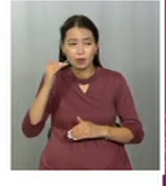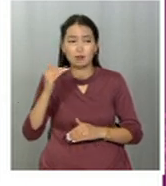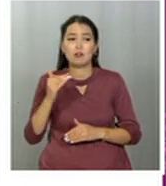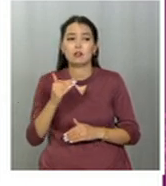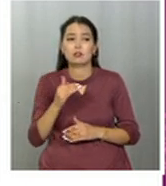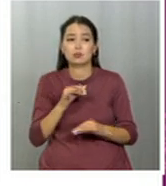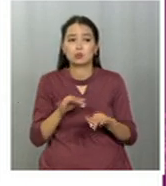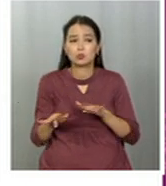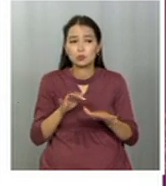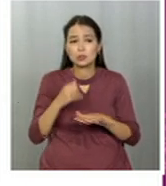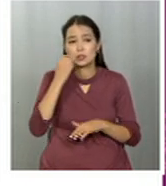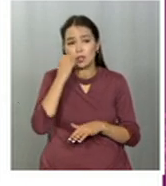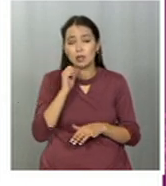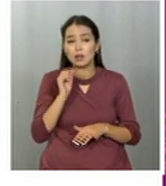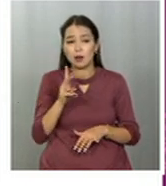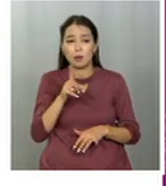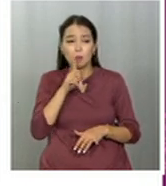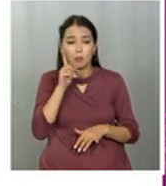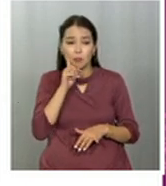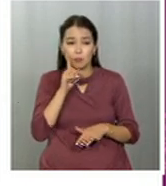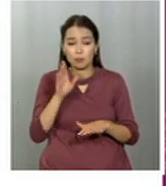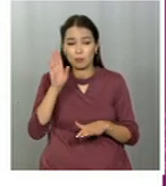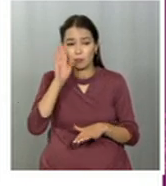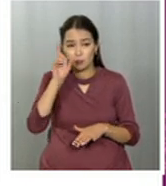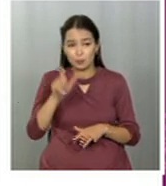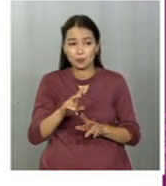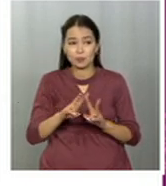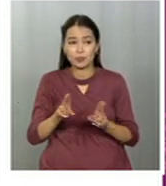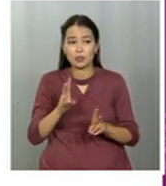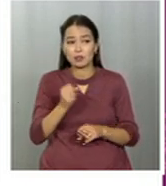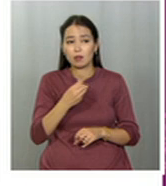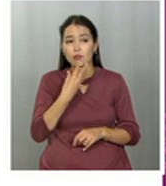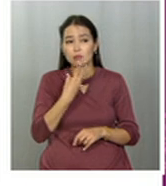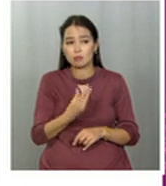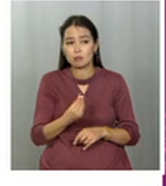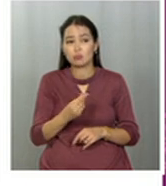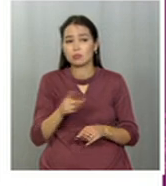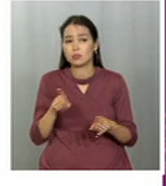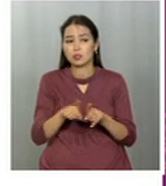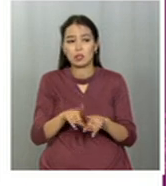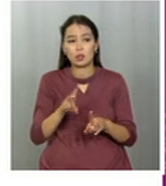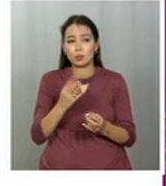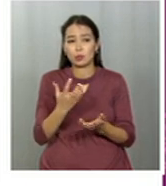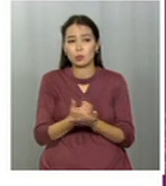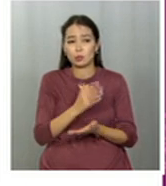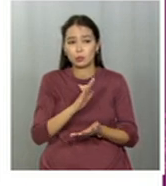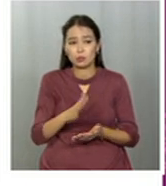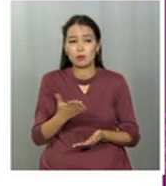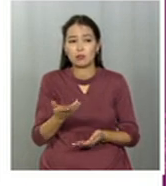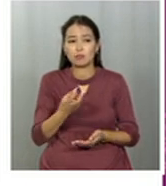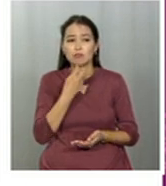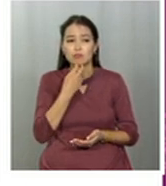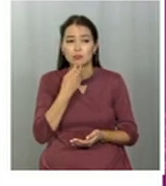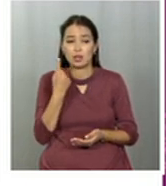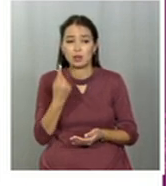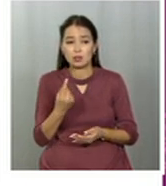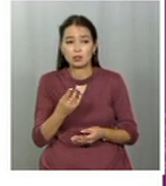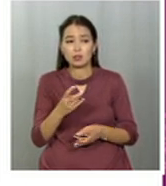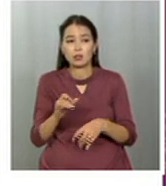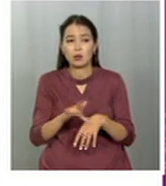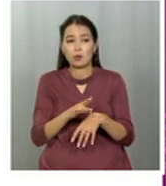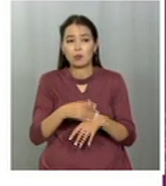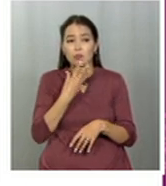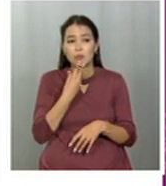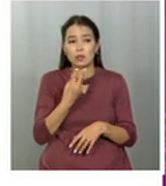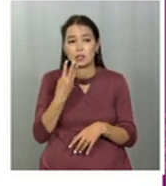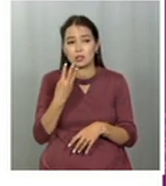подросток. На что борода и та не удалась. Посмешище одно. На голом подбородке 2-3 волосинки рыжеватые. Вот